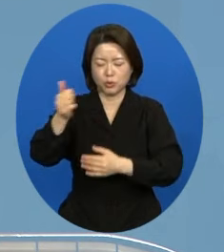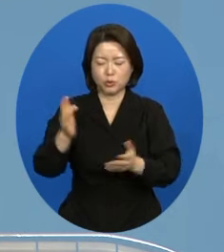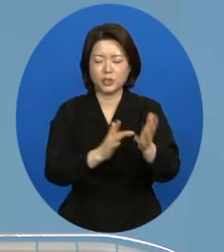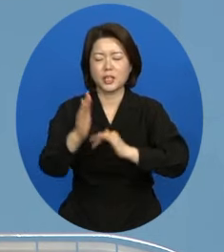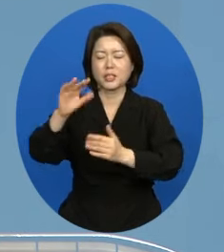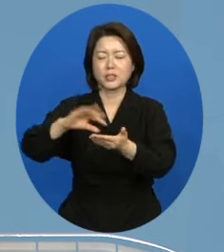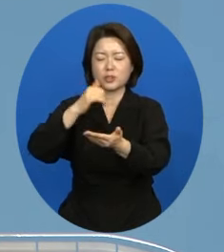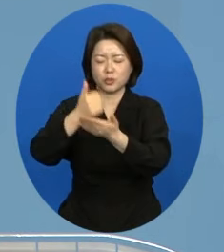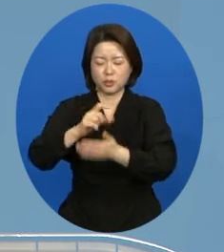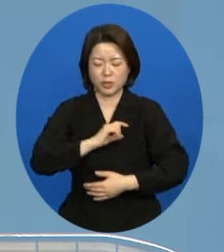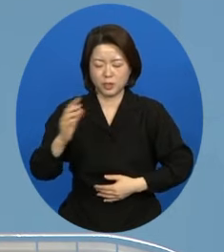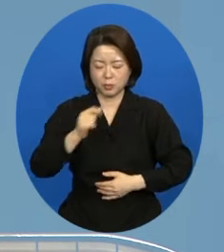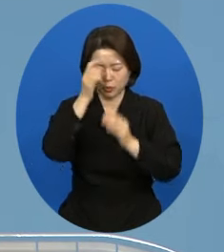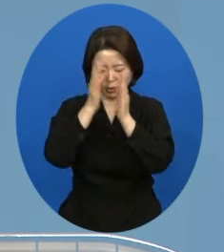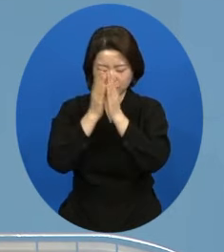이름으로 기도드립니다 아멘